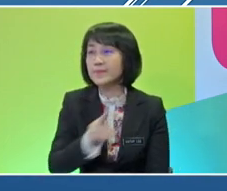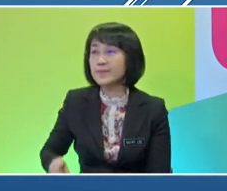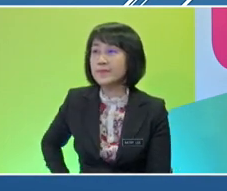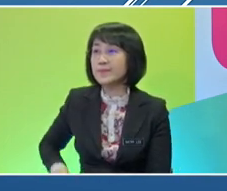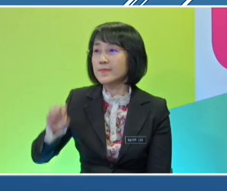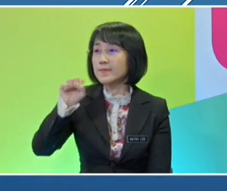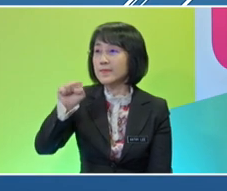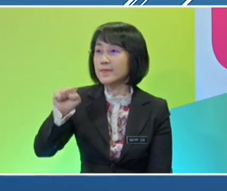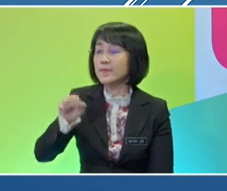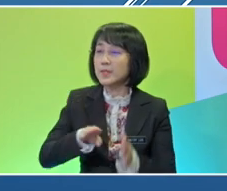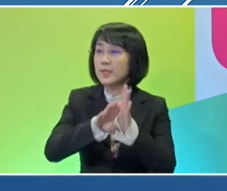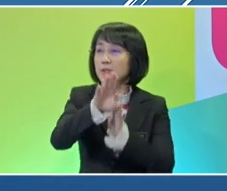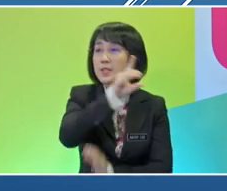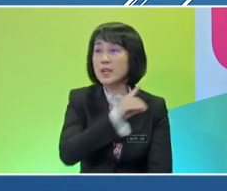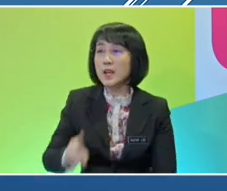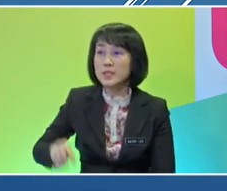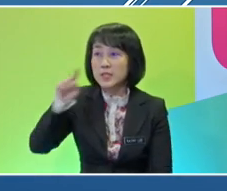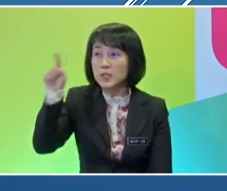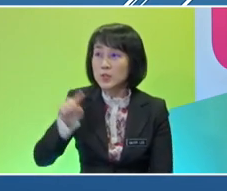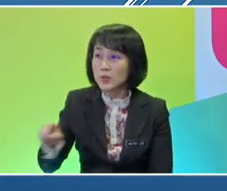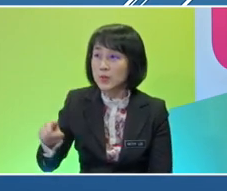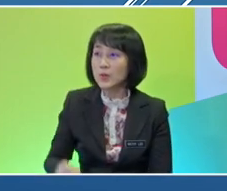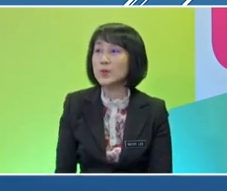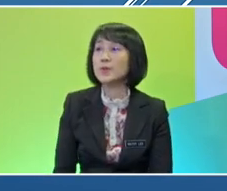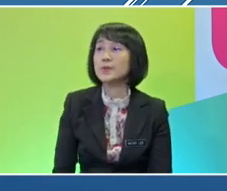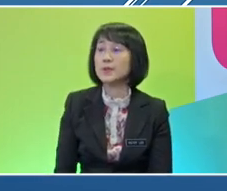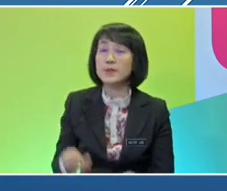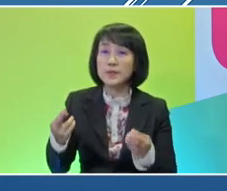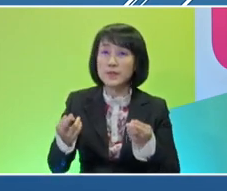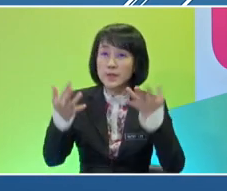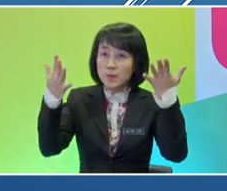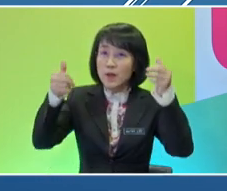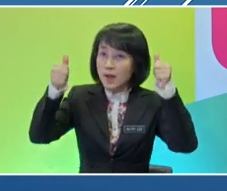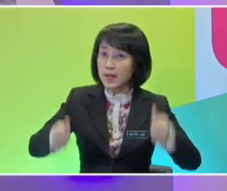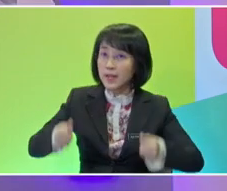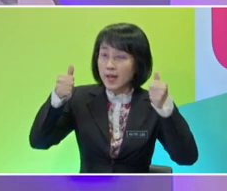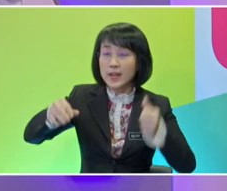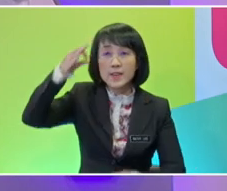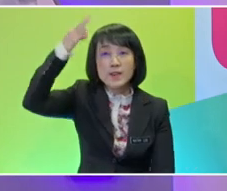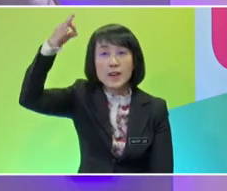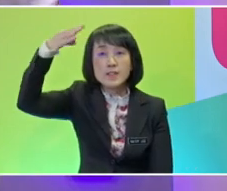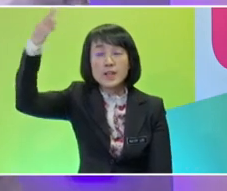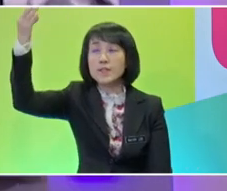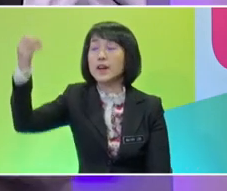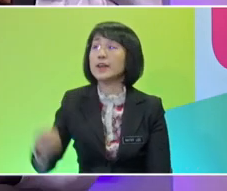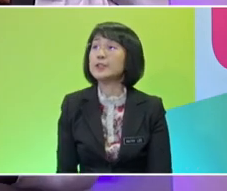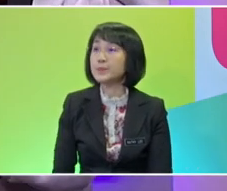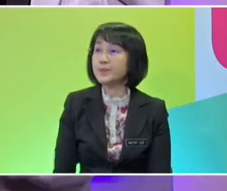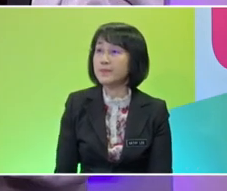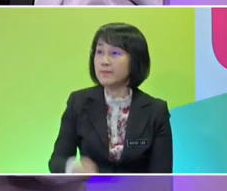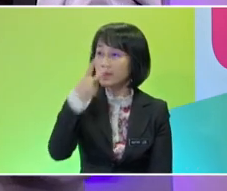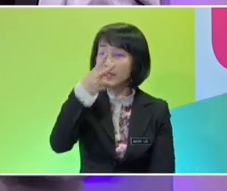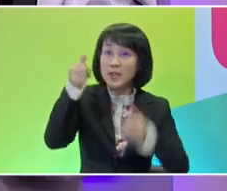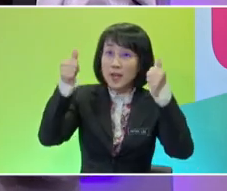dinasti Zoo dan ketika inilah munculnya ramai ahli-ahli falsafah baik kita tengok kepada ahli